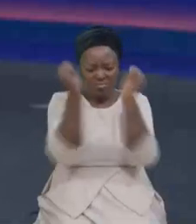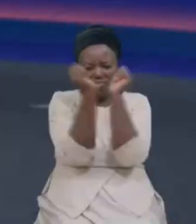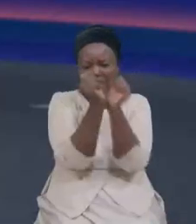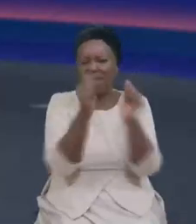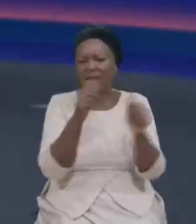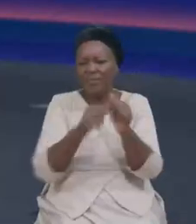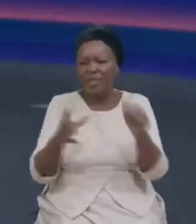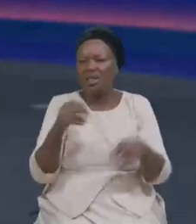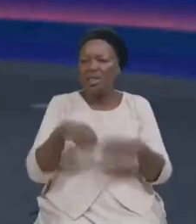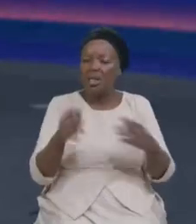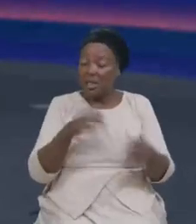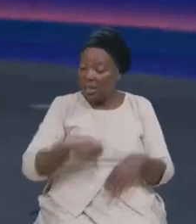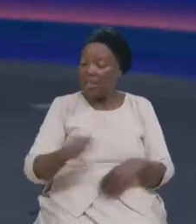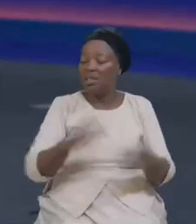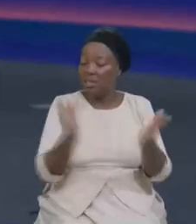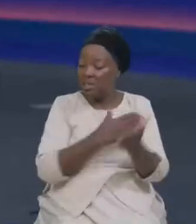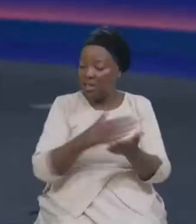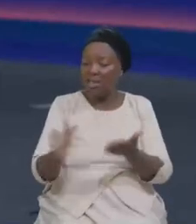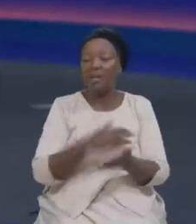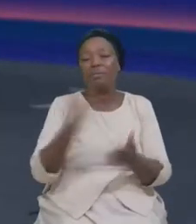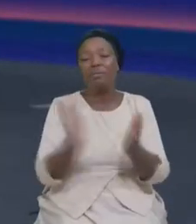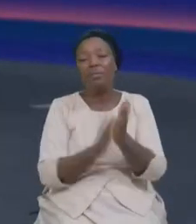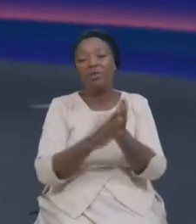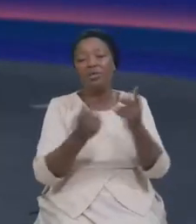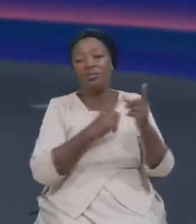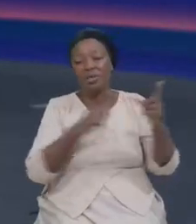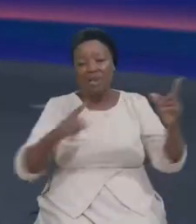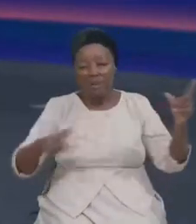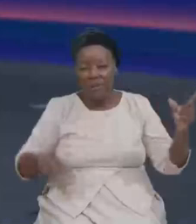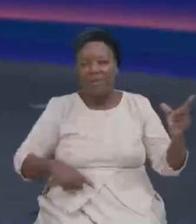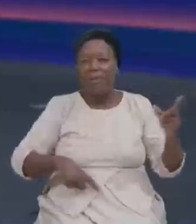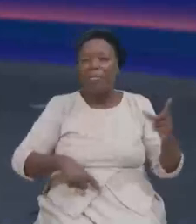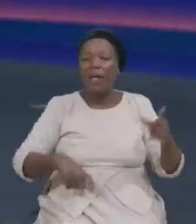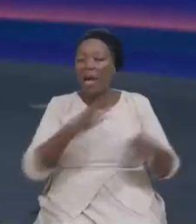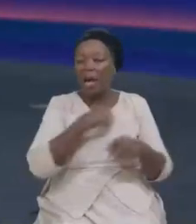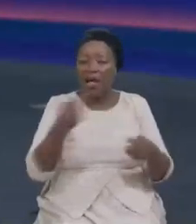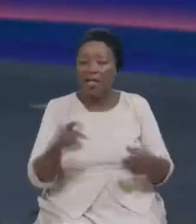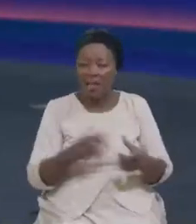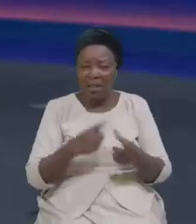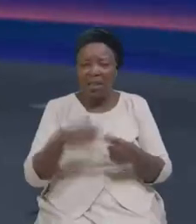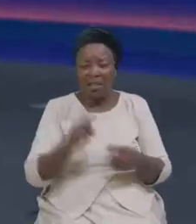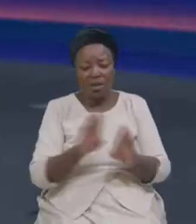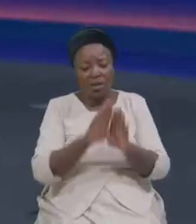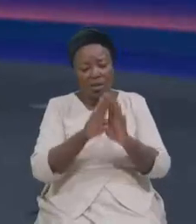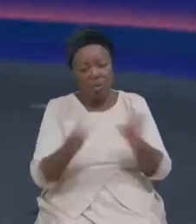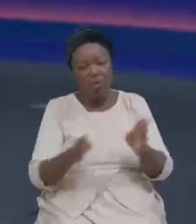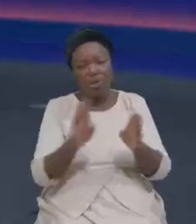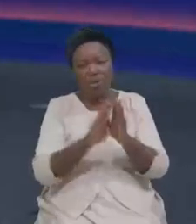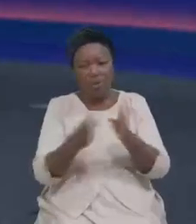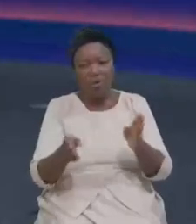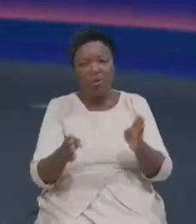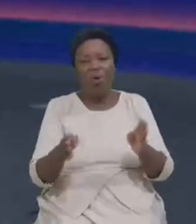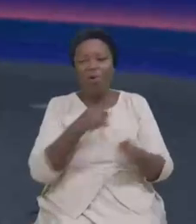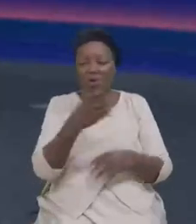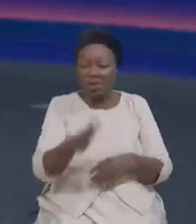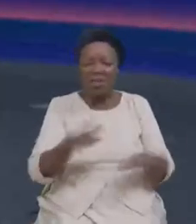lumière. Mais ils ont chanté, ils ont loué le Seigneur. Et les portes étaient toutes fermées, mais ils ont chanté et